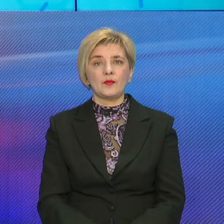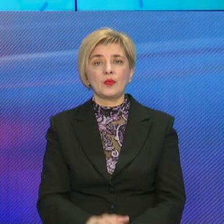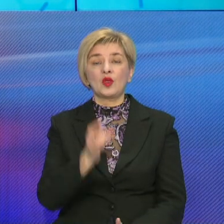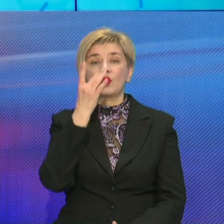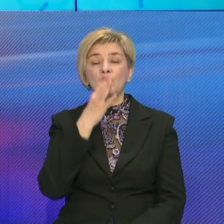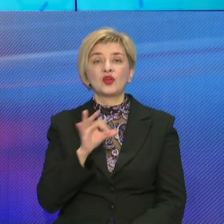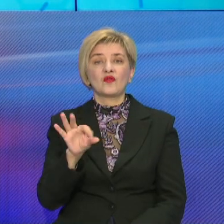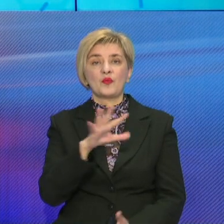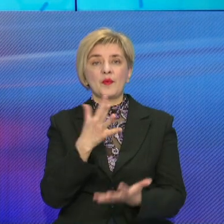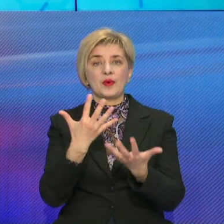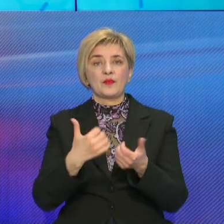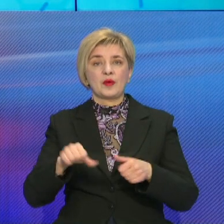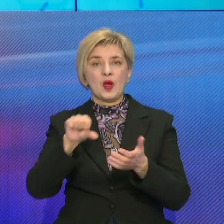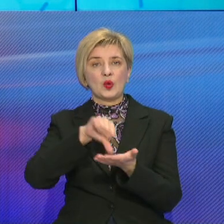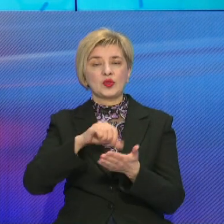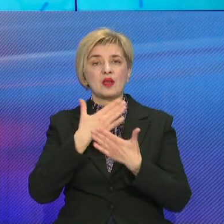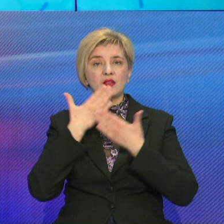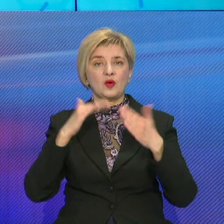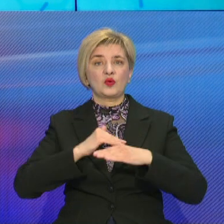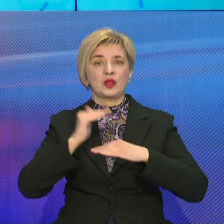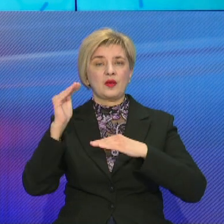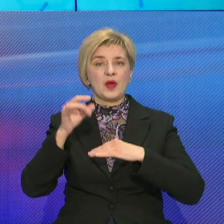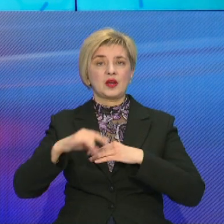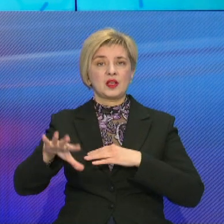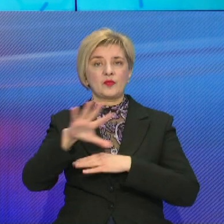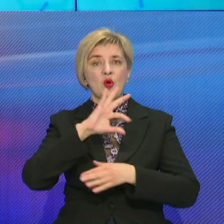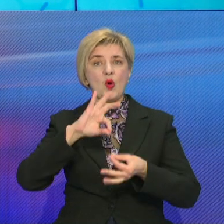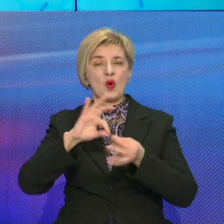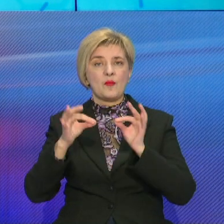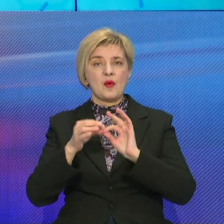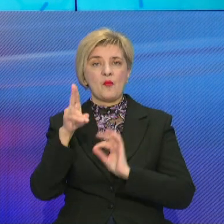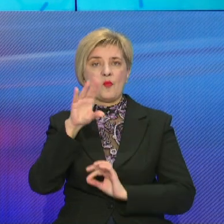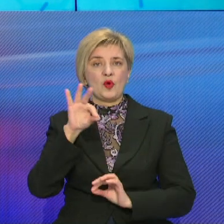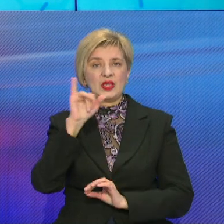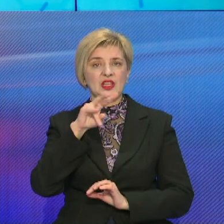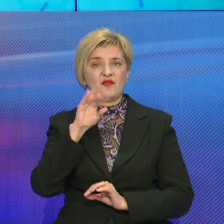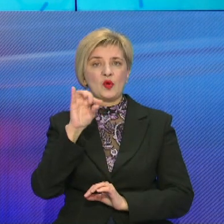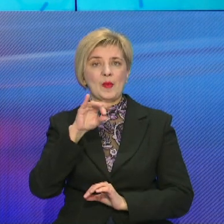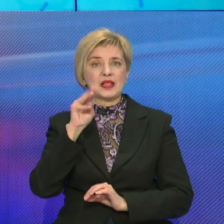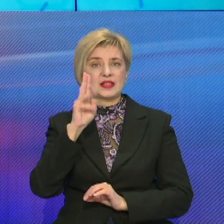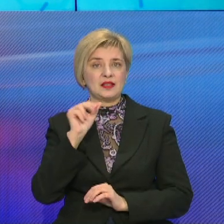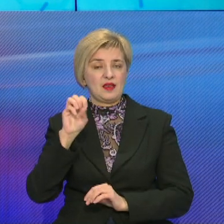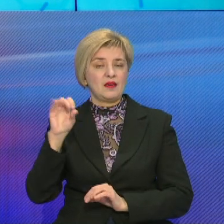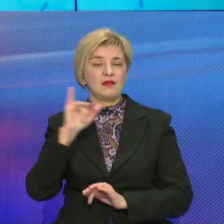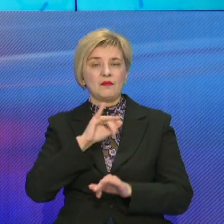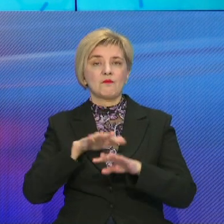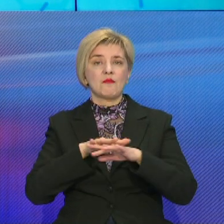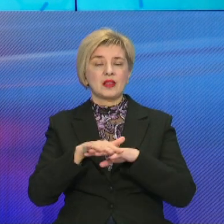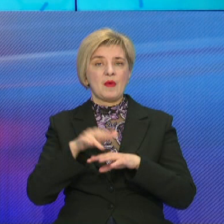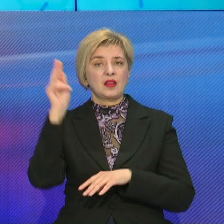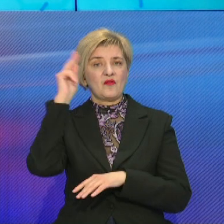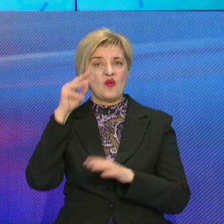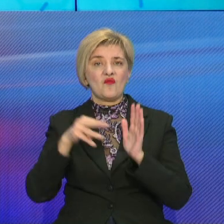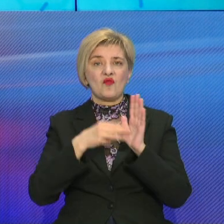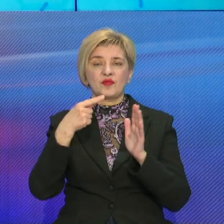Гродзенская область примает удельников заключного этапа республиканских олимпиад по информатике и математике. Навученцев